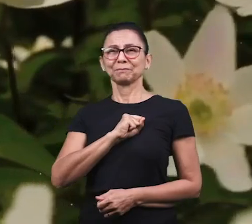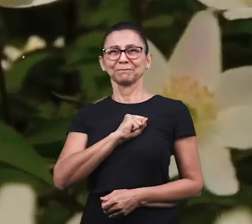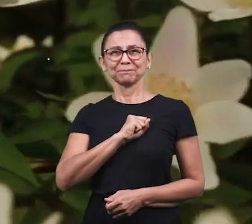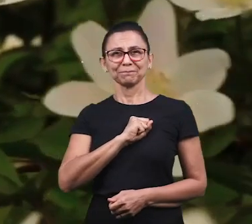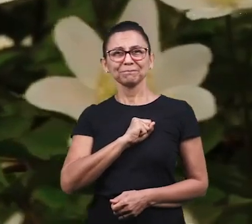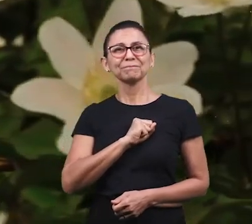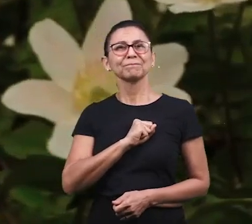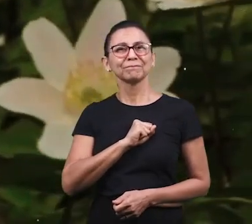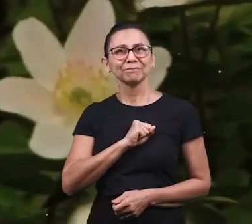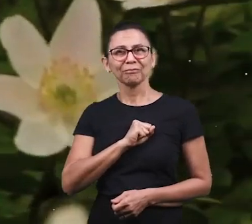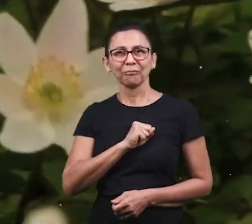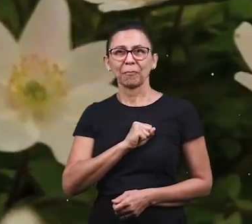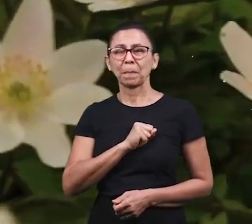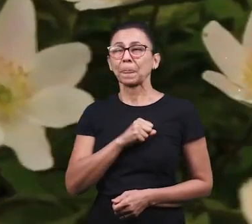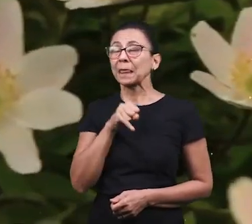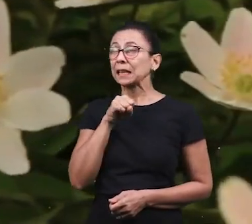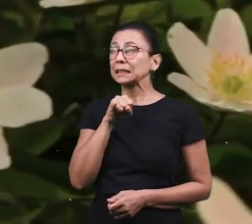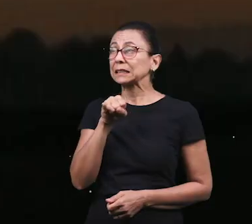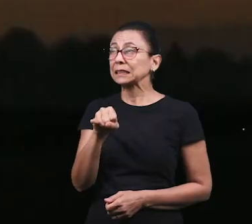viver,